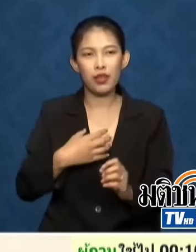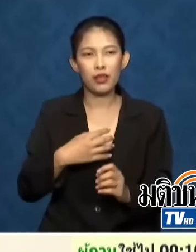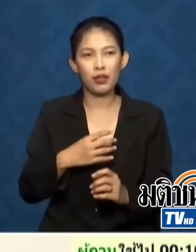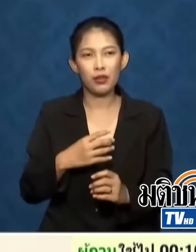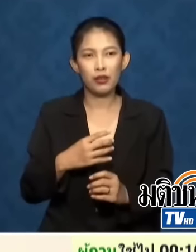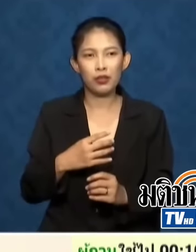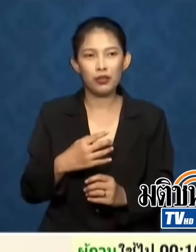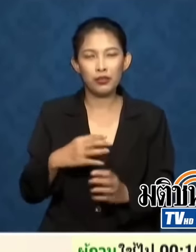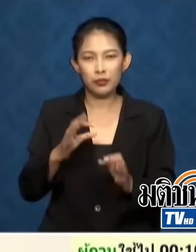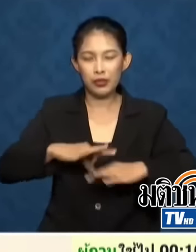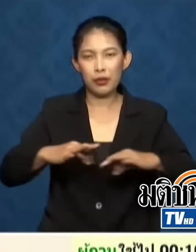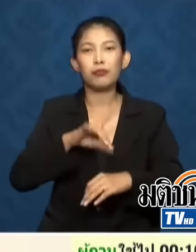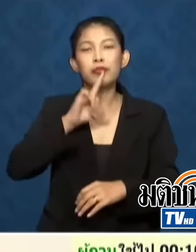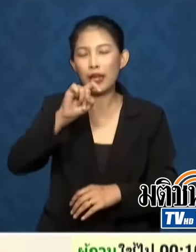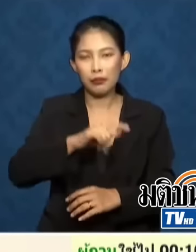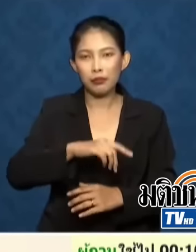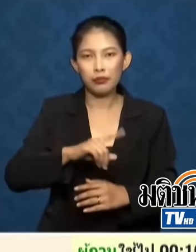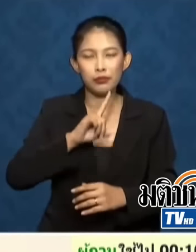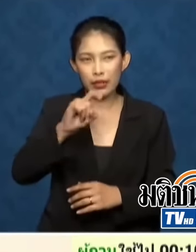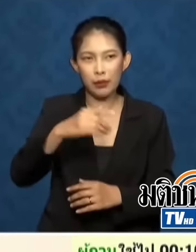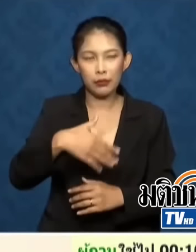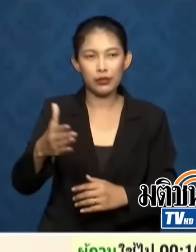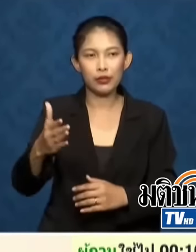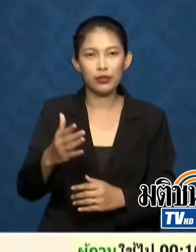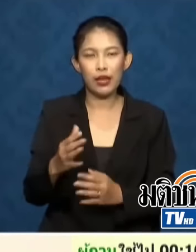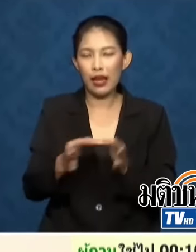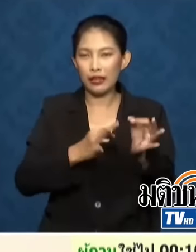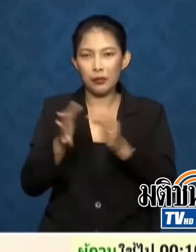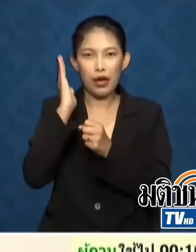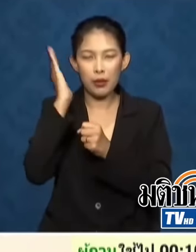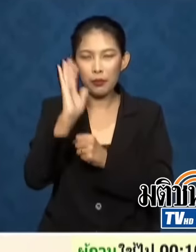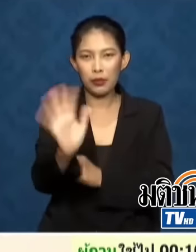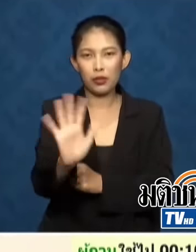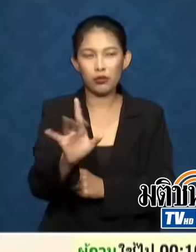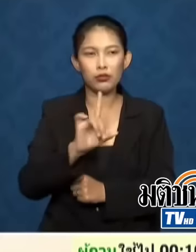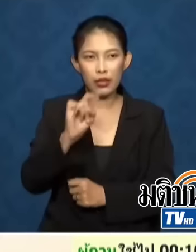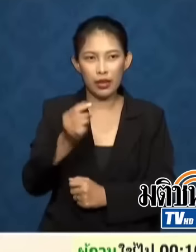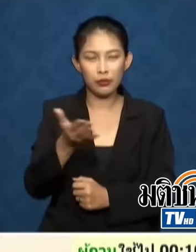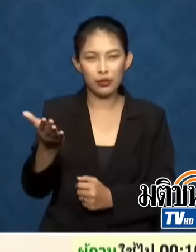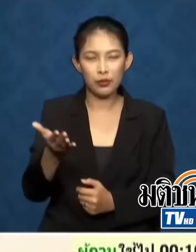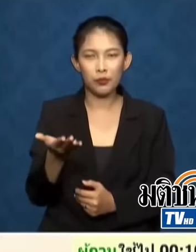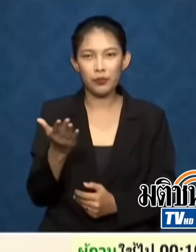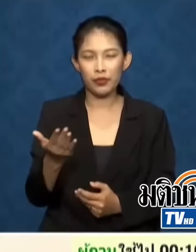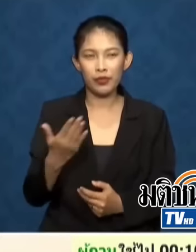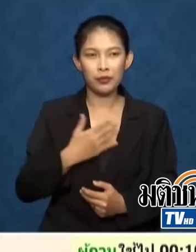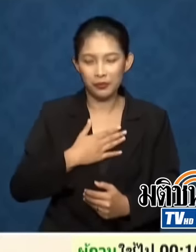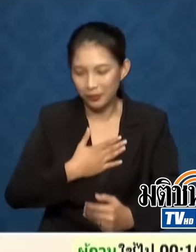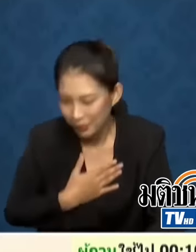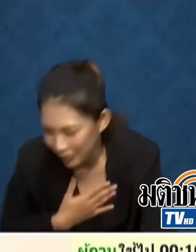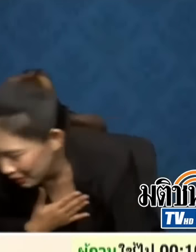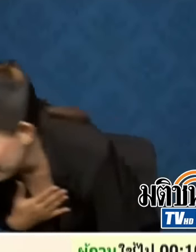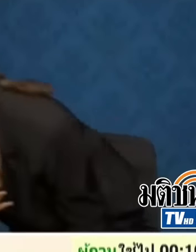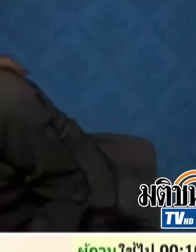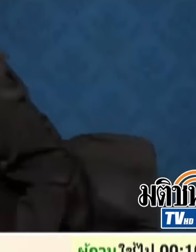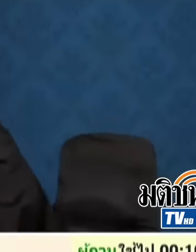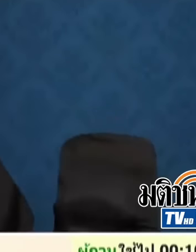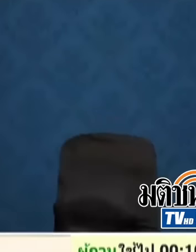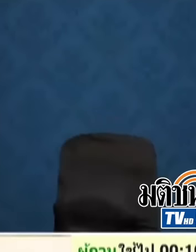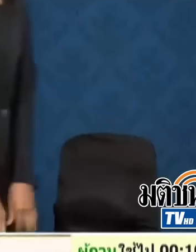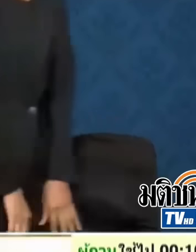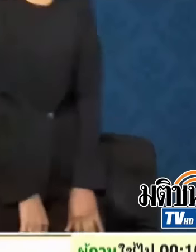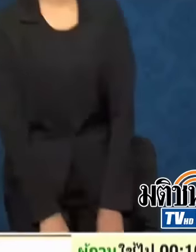งตั้งเป็นคำถามเลยครับไม่ต้องอธิบายนะครับ คือมันจะไปอย่างนั้นได้แต่ท่านประธานมันต้องเล่าก่อน